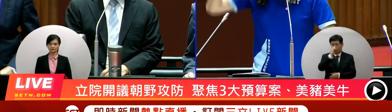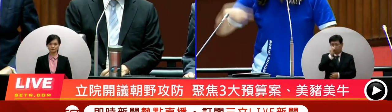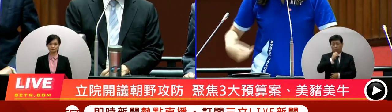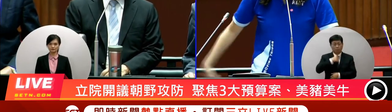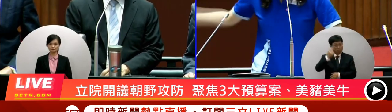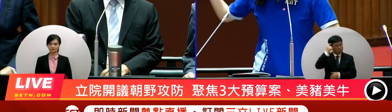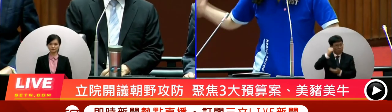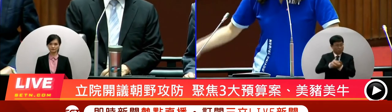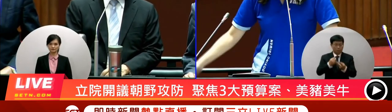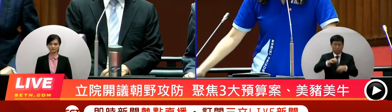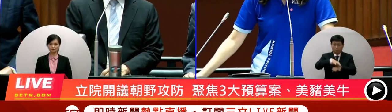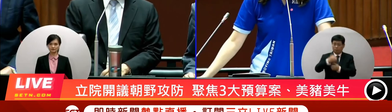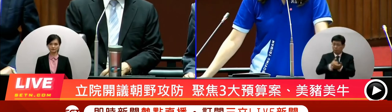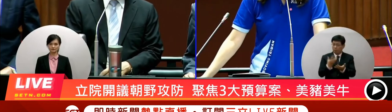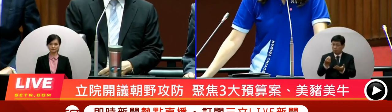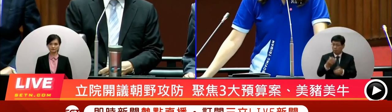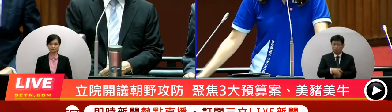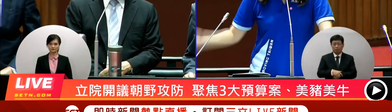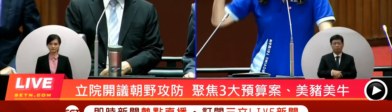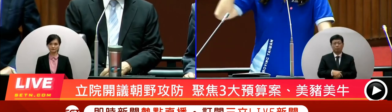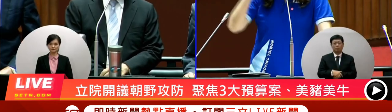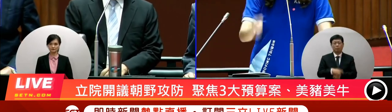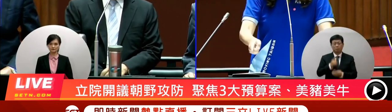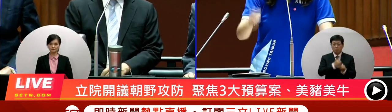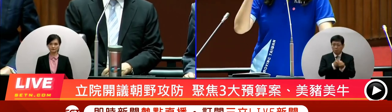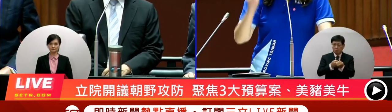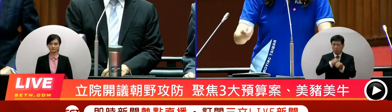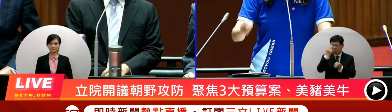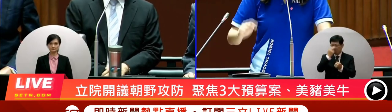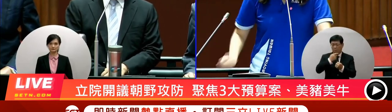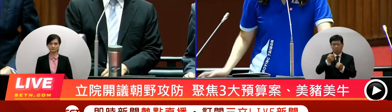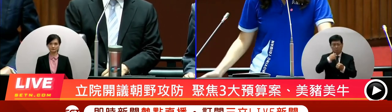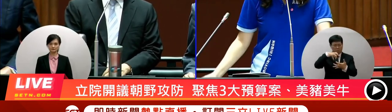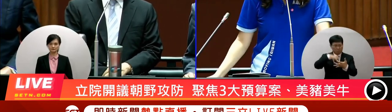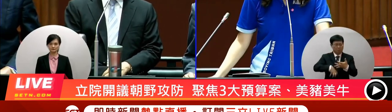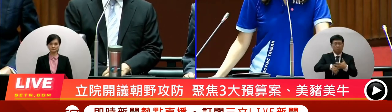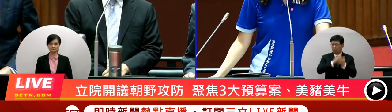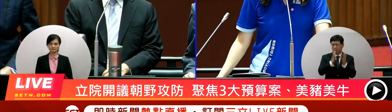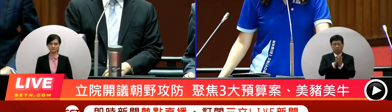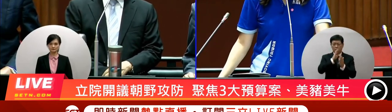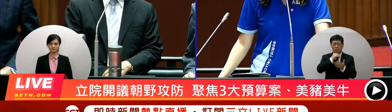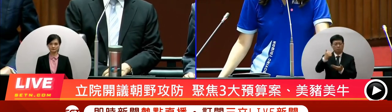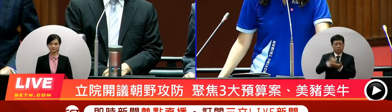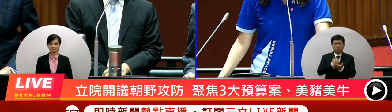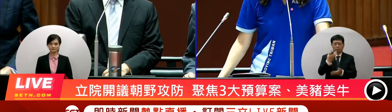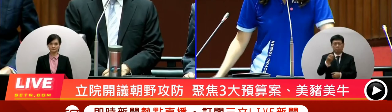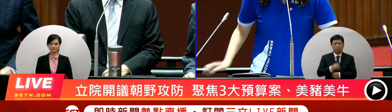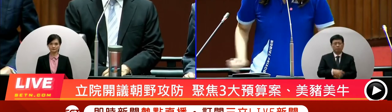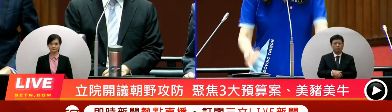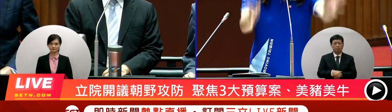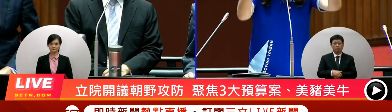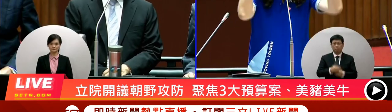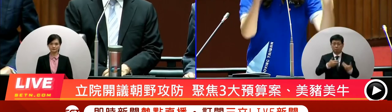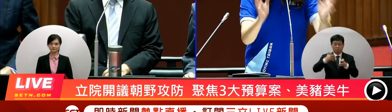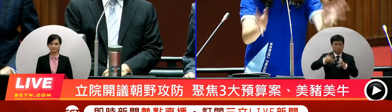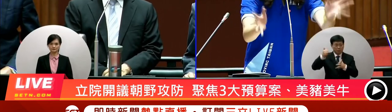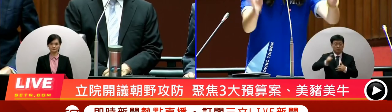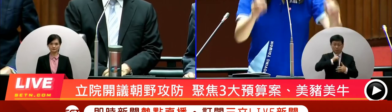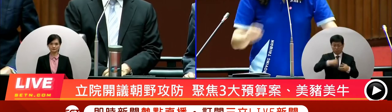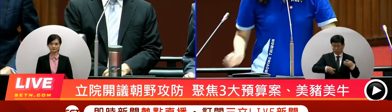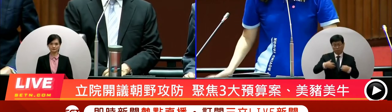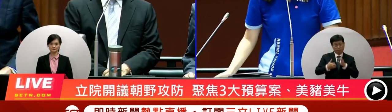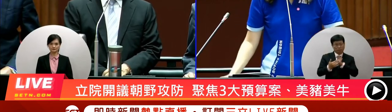没有进来，骨髓没有进来，这些高风险高含量的通通没有进来。蔡英文连一个内脏